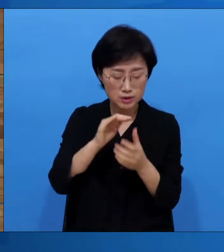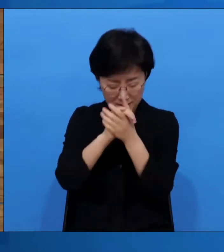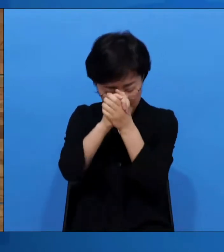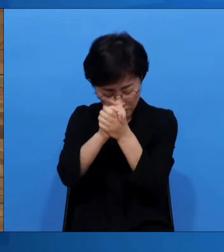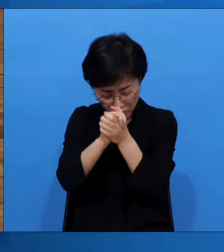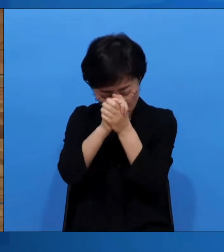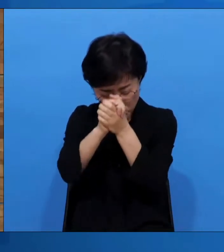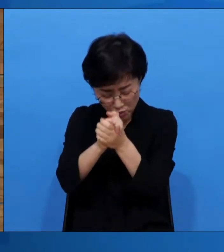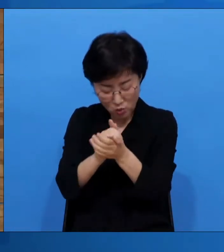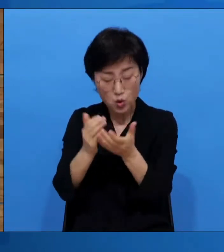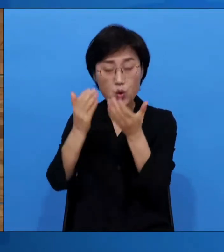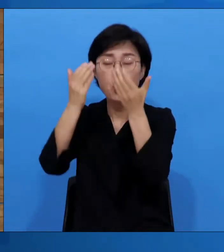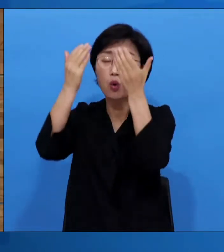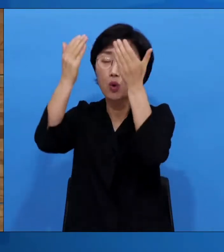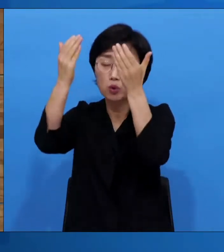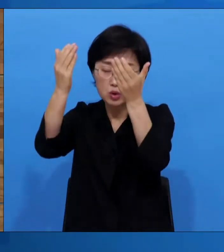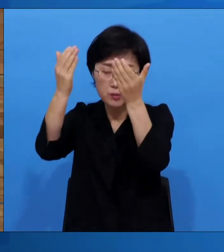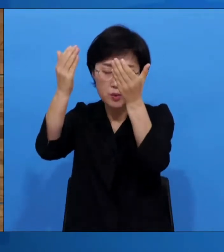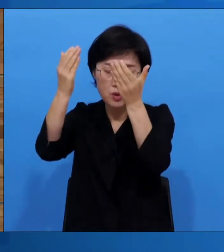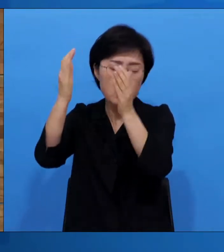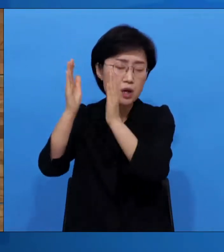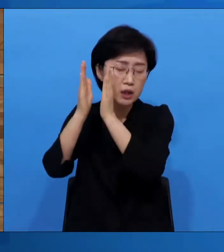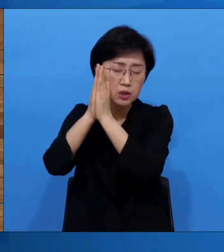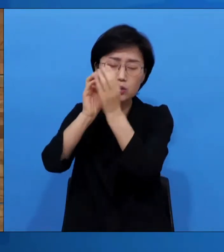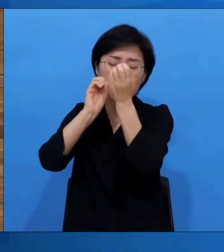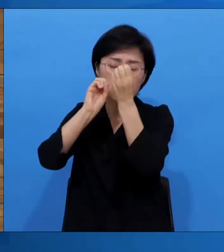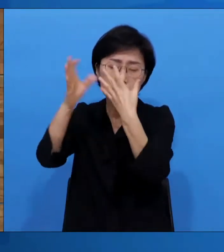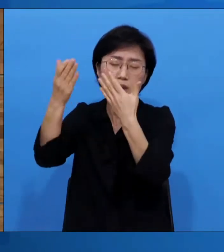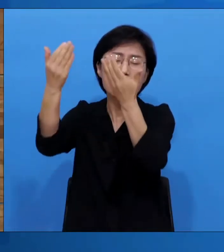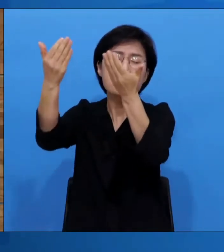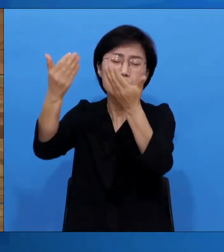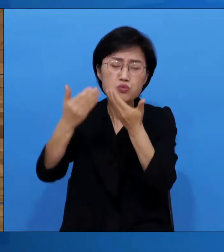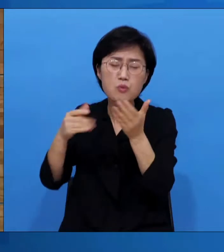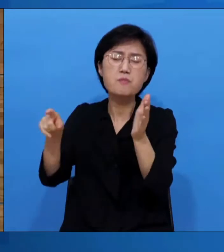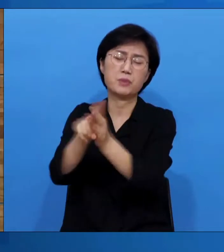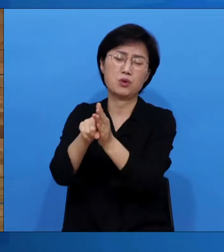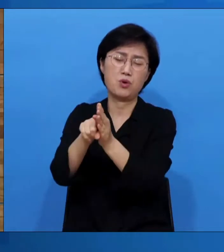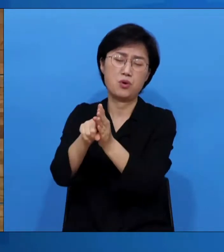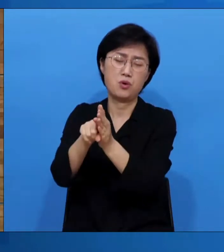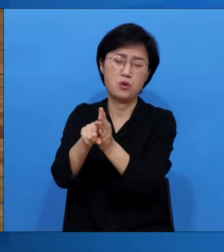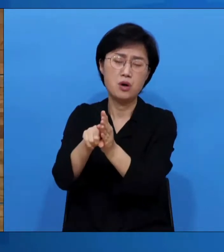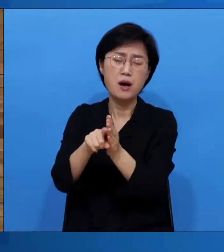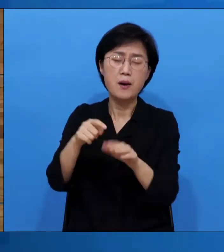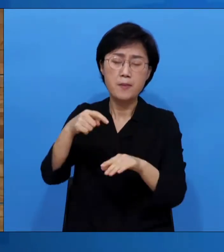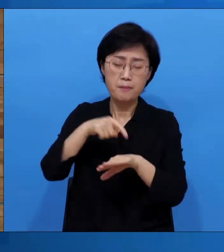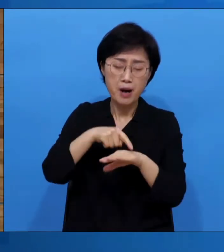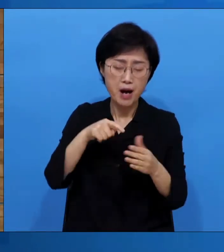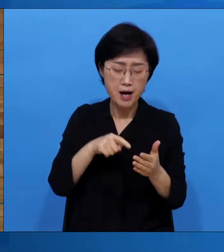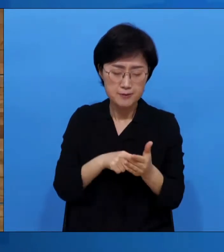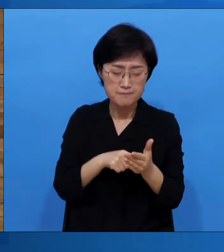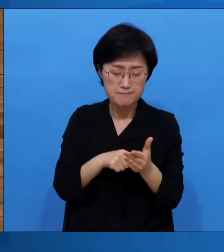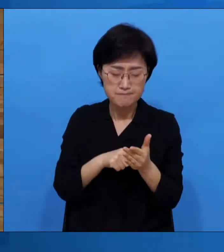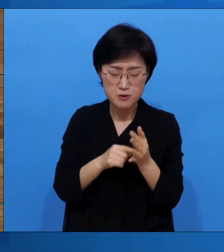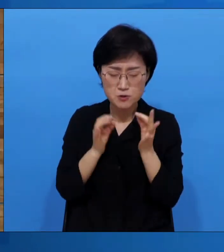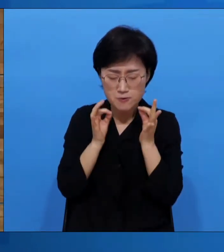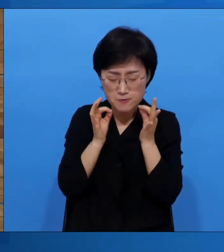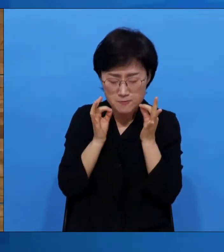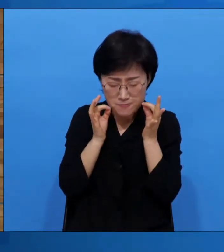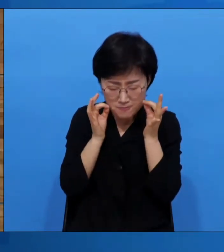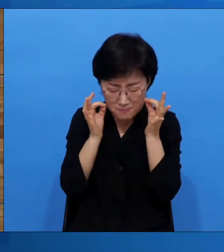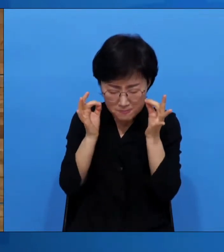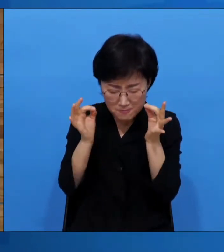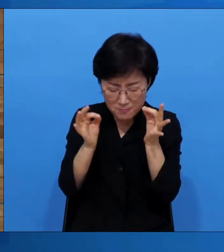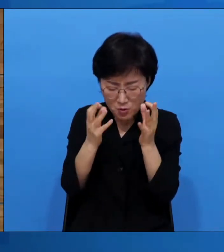기도를 들어주실 것이라 온 마음으로 하나님을 찾으면 하나님이 우리를 만나 주시겠노라 약속하신 말씀